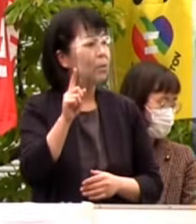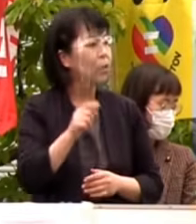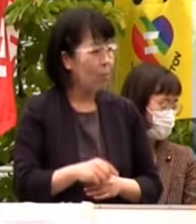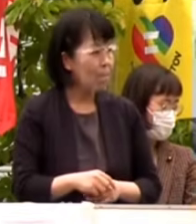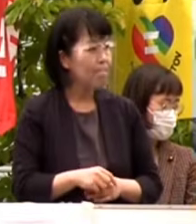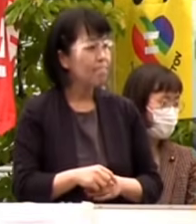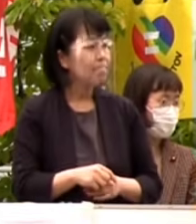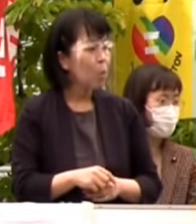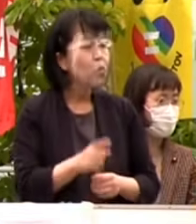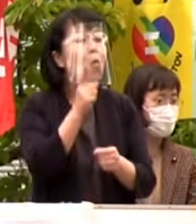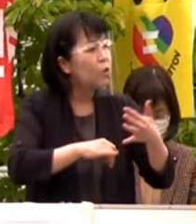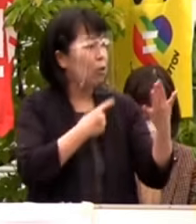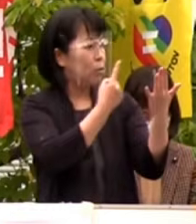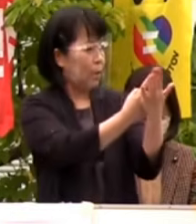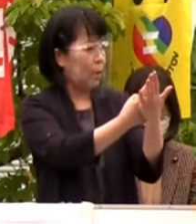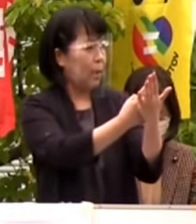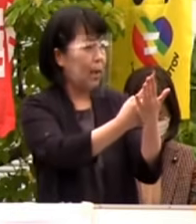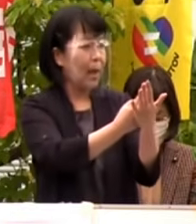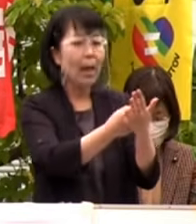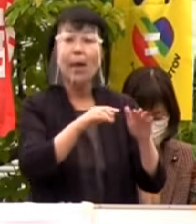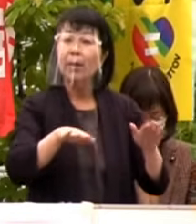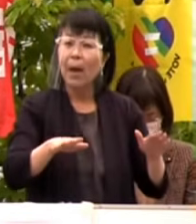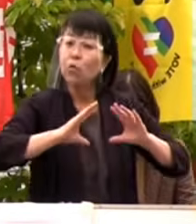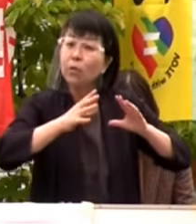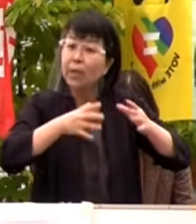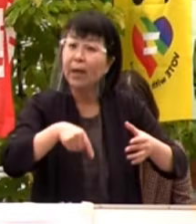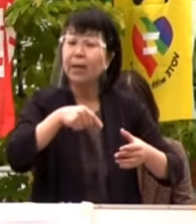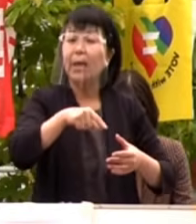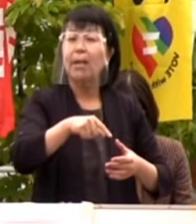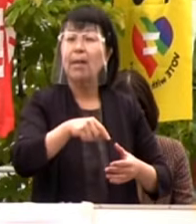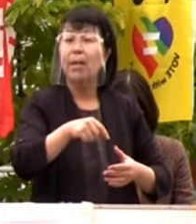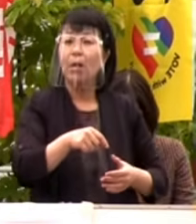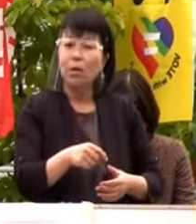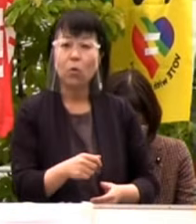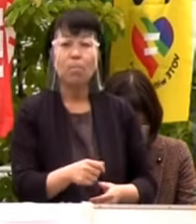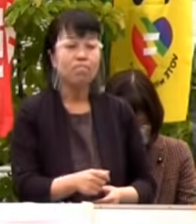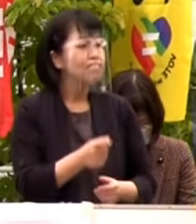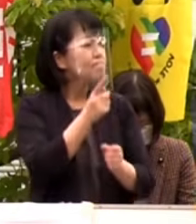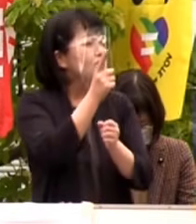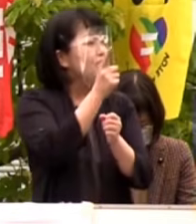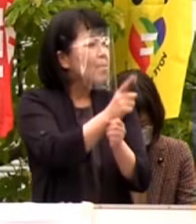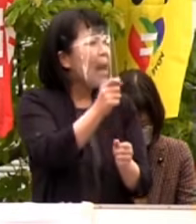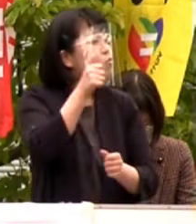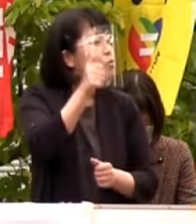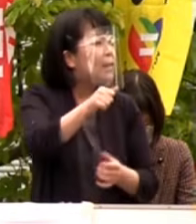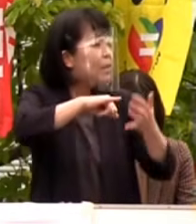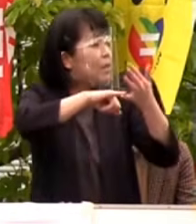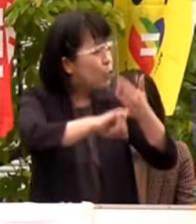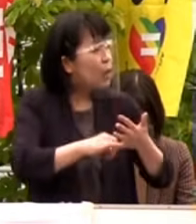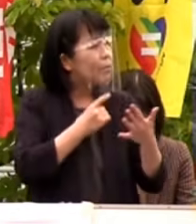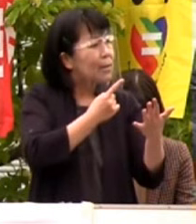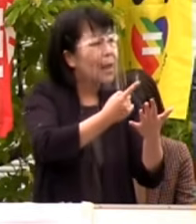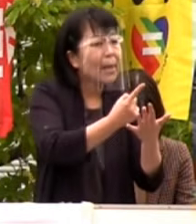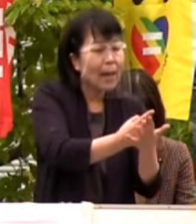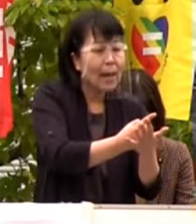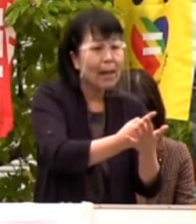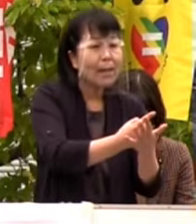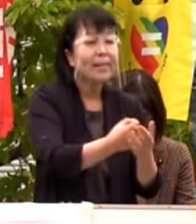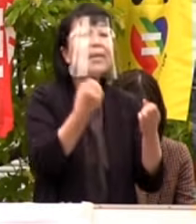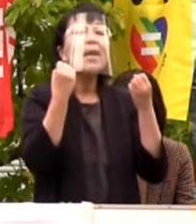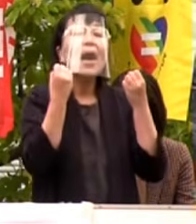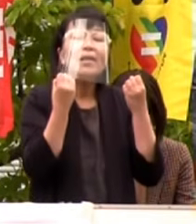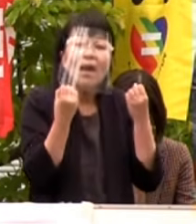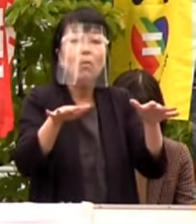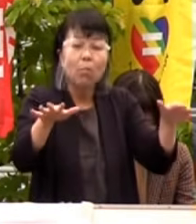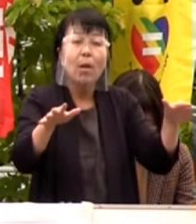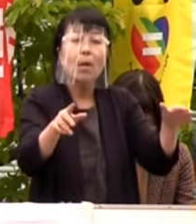への参加であります。今世界中で核禁条約参加の大きな新しいうねりが起